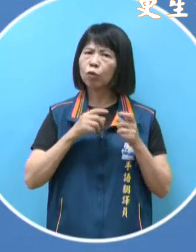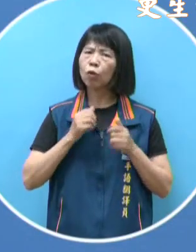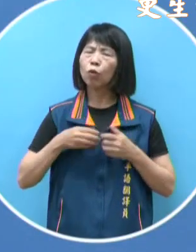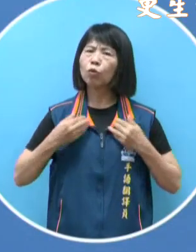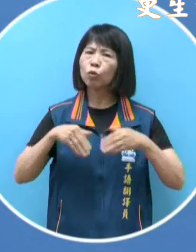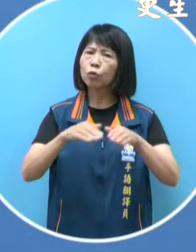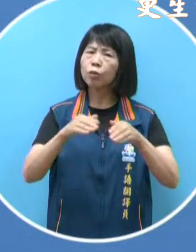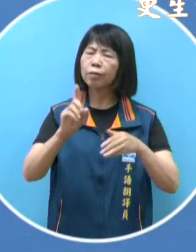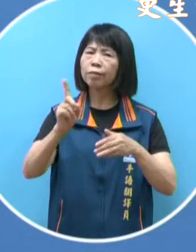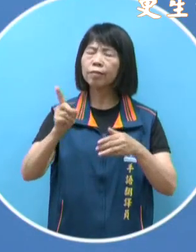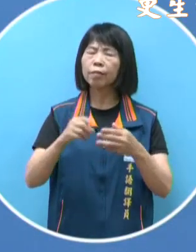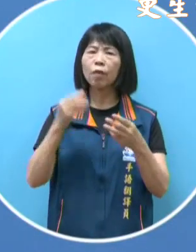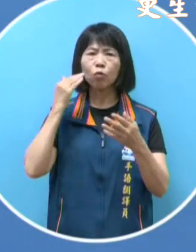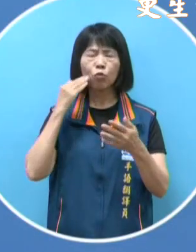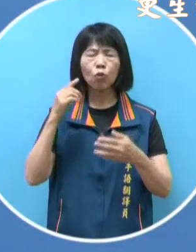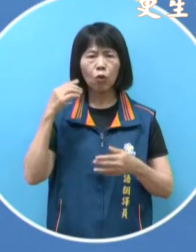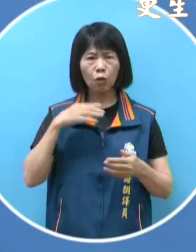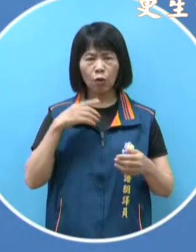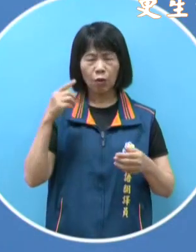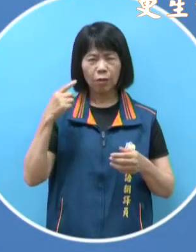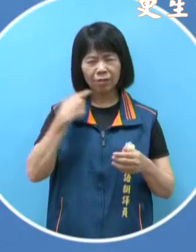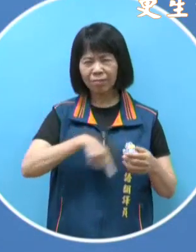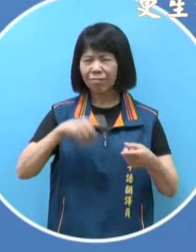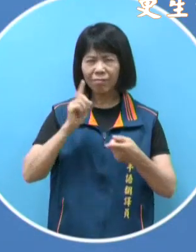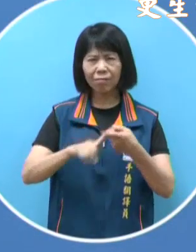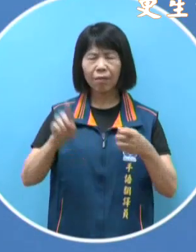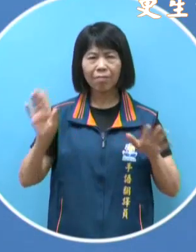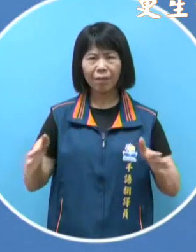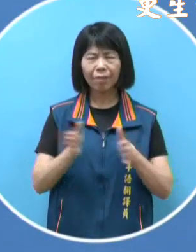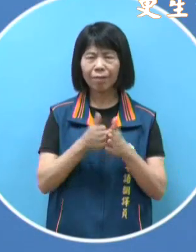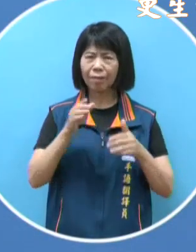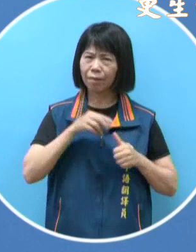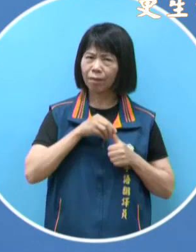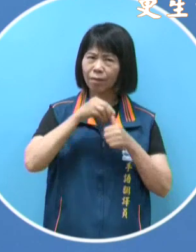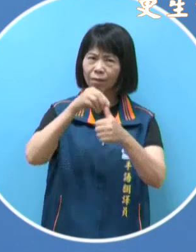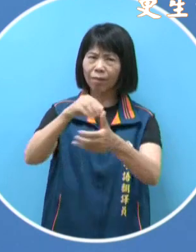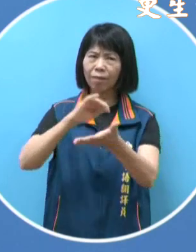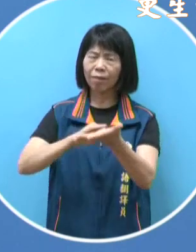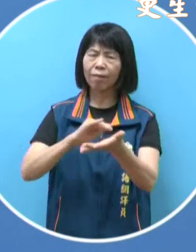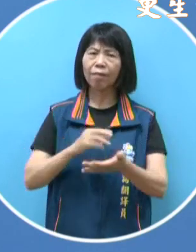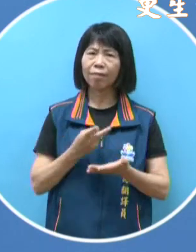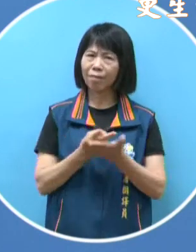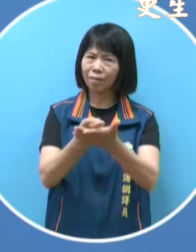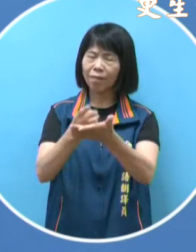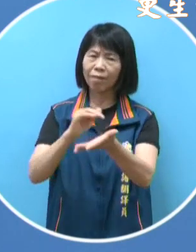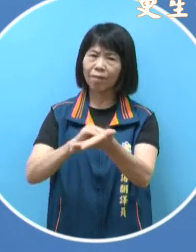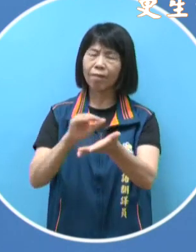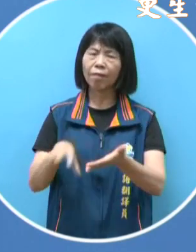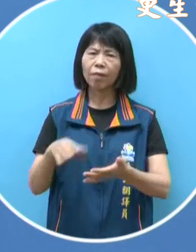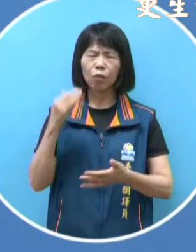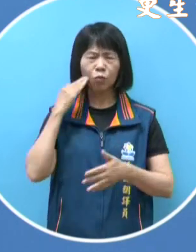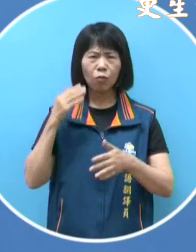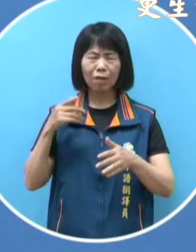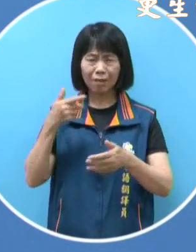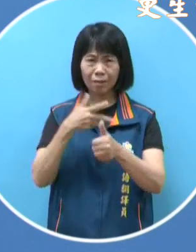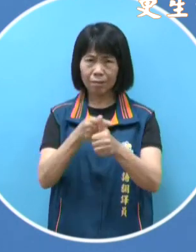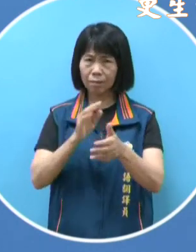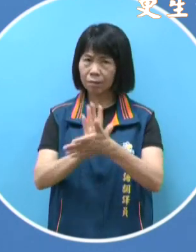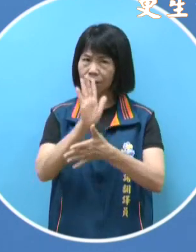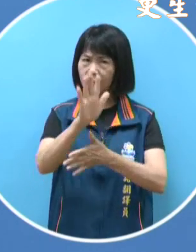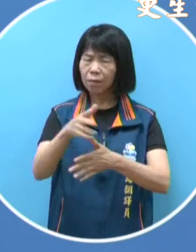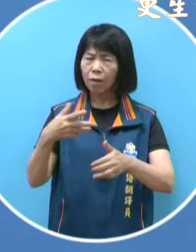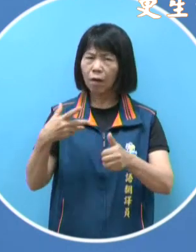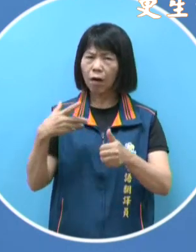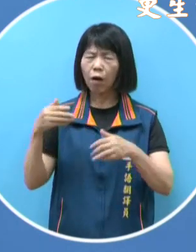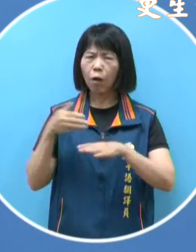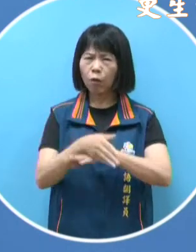送呢？就是如果有不舒服，就要立刻送医哈。那也就是说，当你打完针之后有过敏的现象，好，就是你